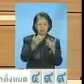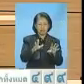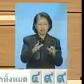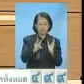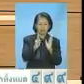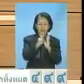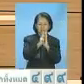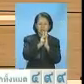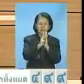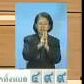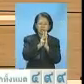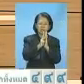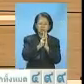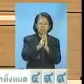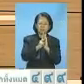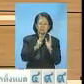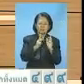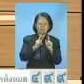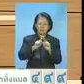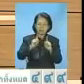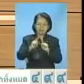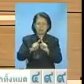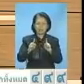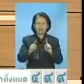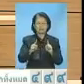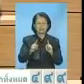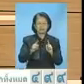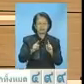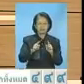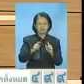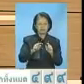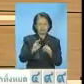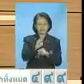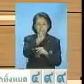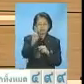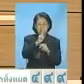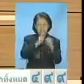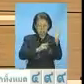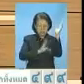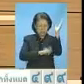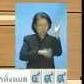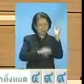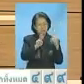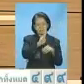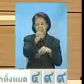ายหลายๆฉบับที่ใช้ที่นั่นน่ะมันใช้ไม่